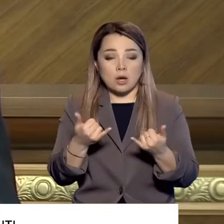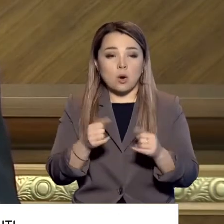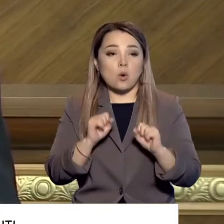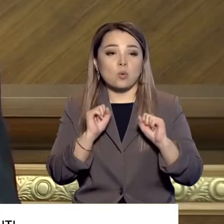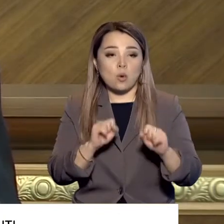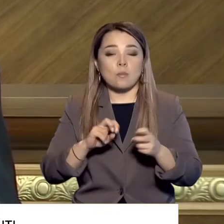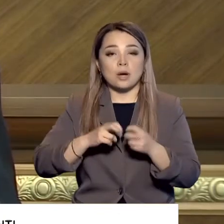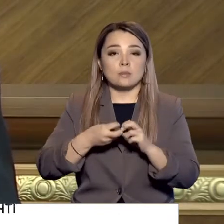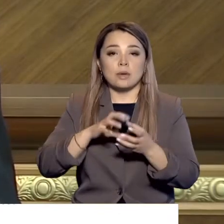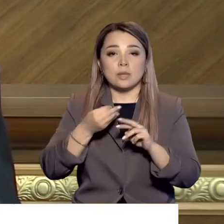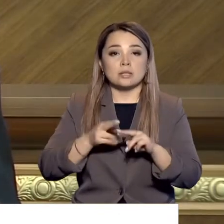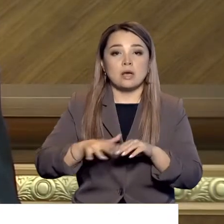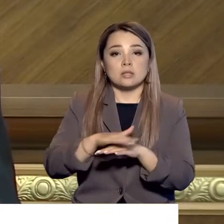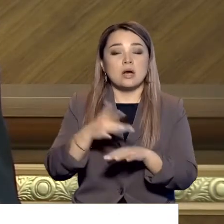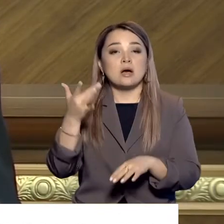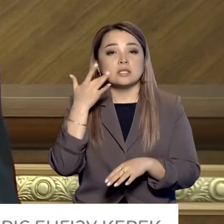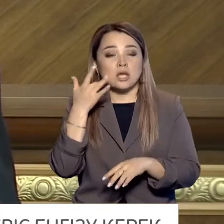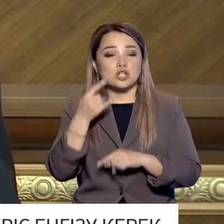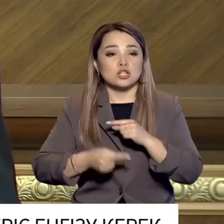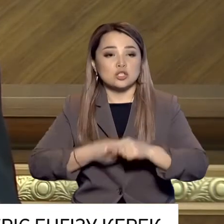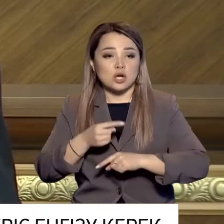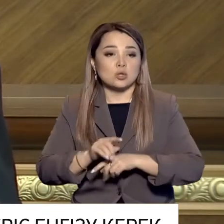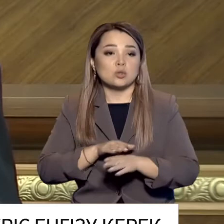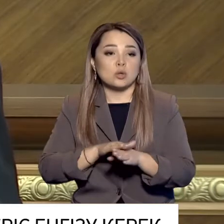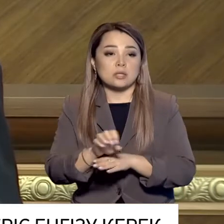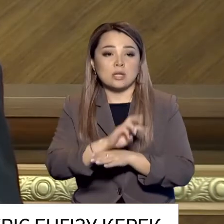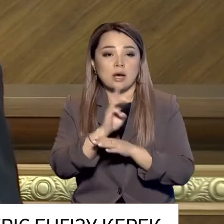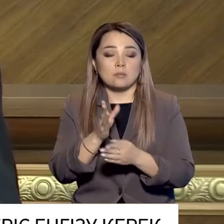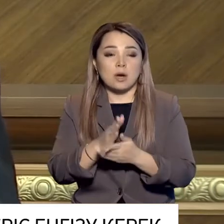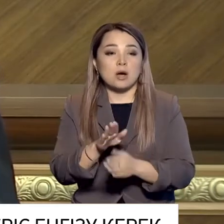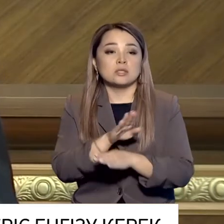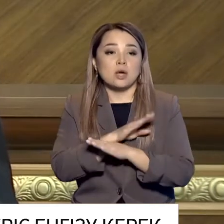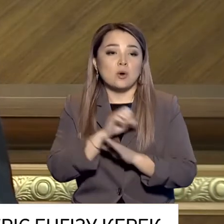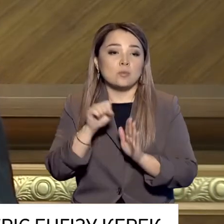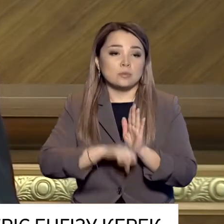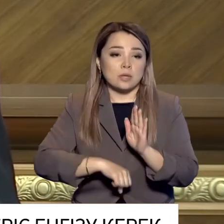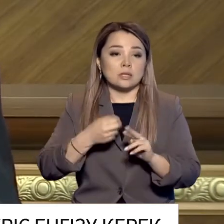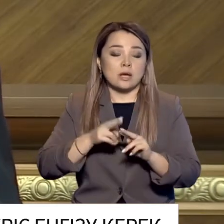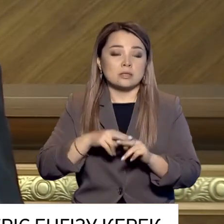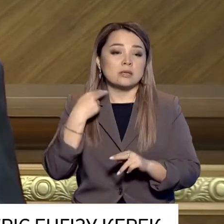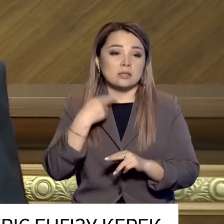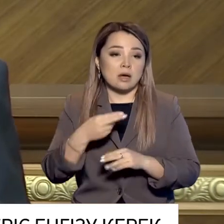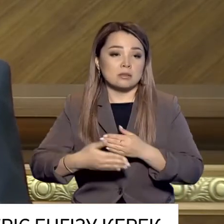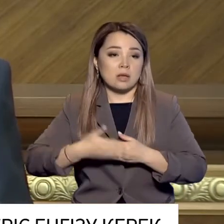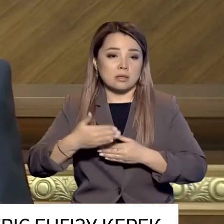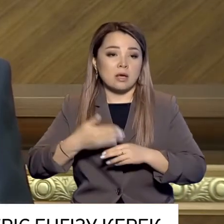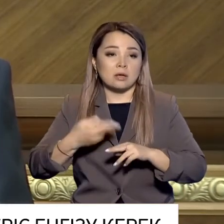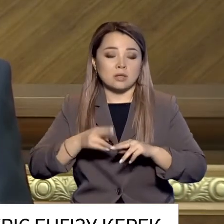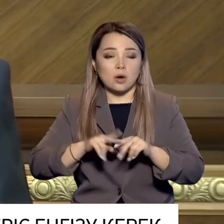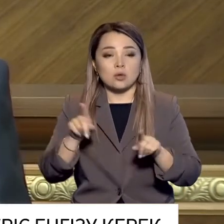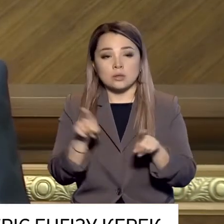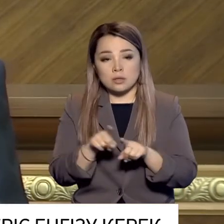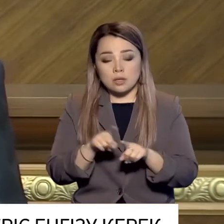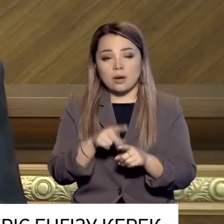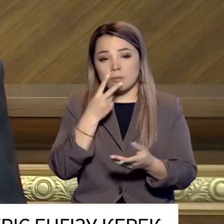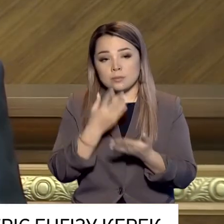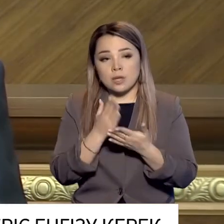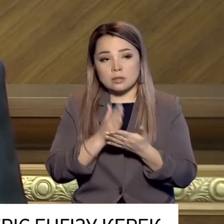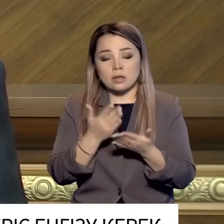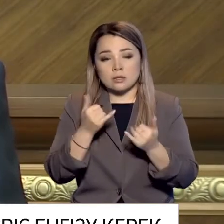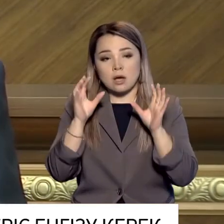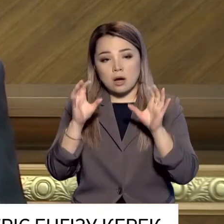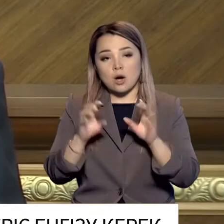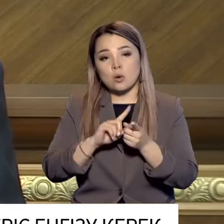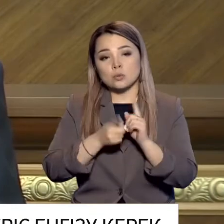қорғау проблематикасы үнемі жетілдіруді талап етеді. Өлім жазасын жою туралы шешімді түпкілікті бекіту үшін конституцияға